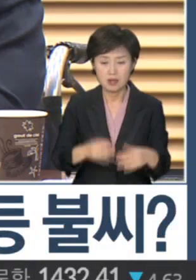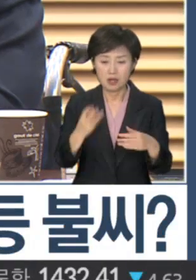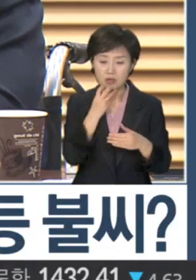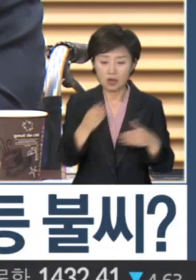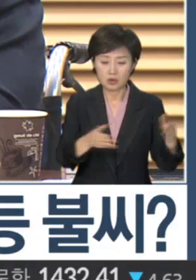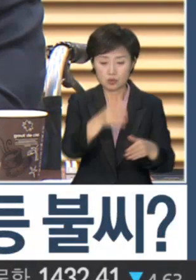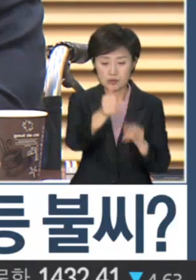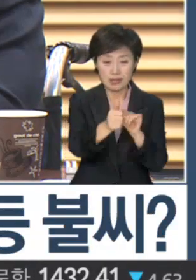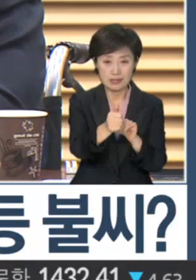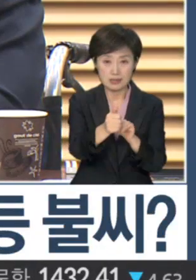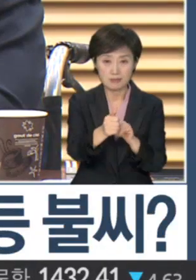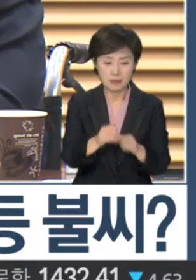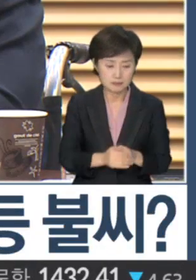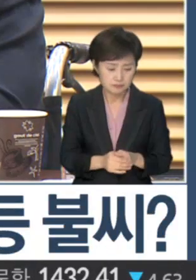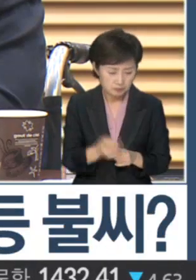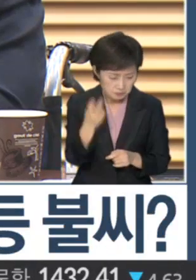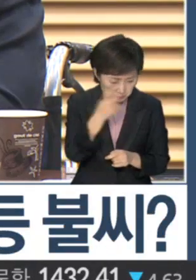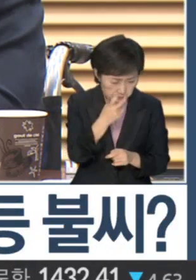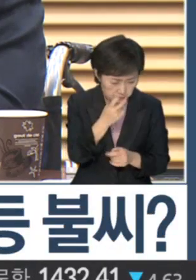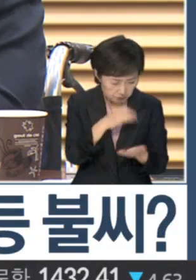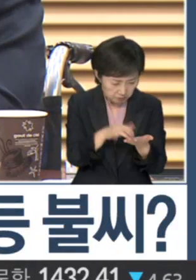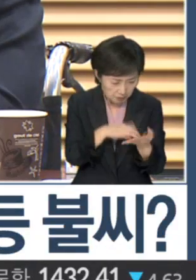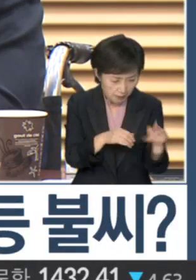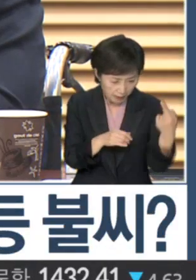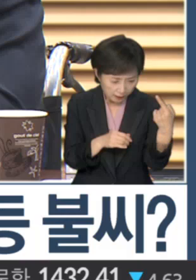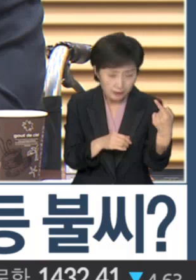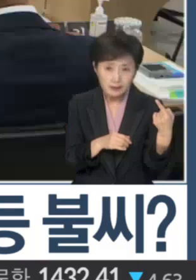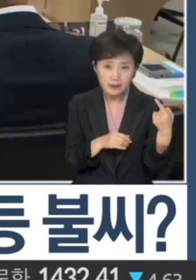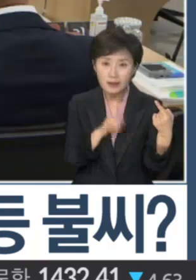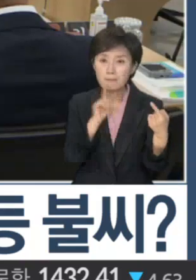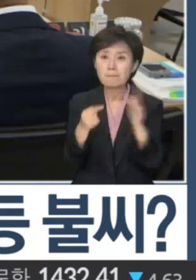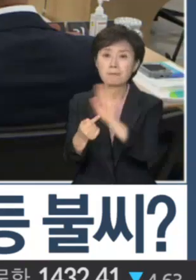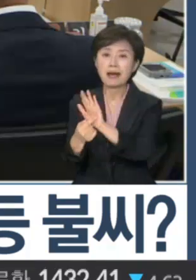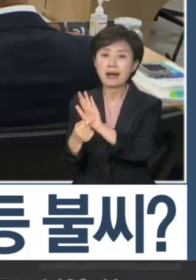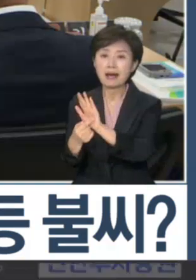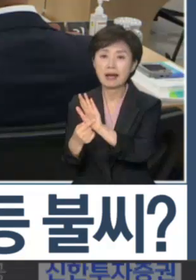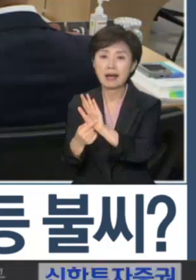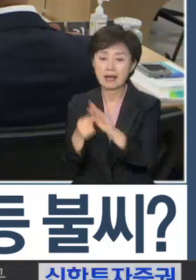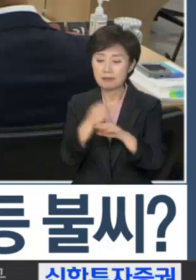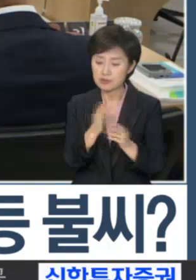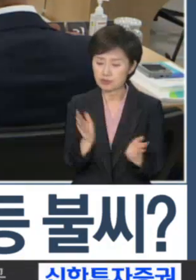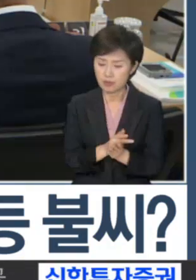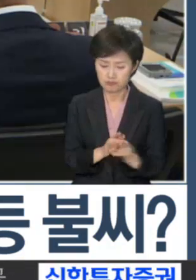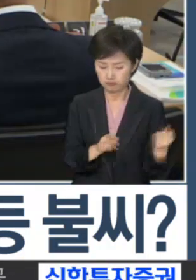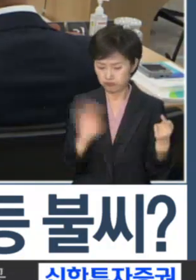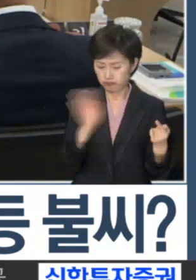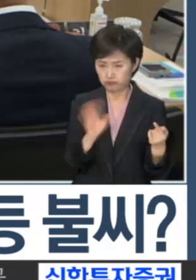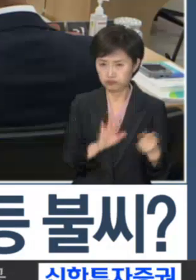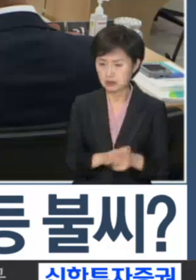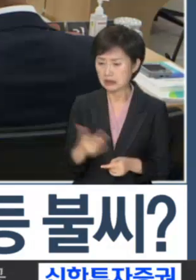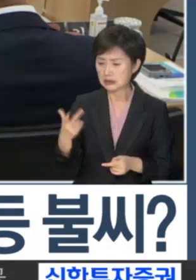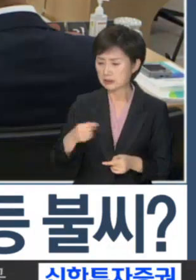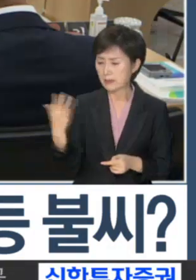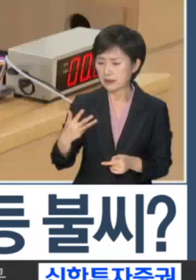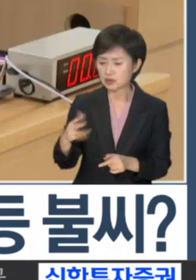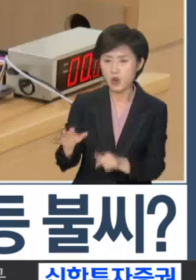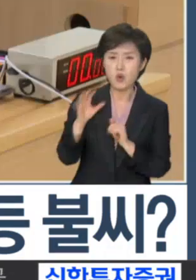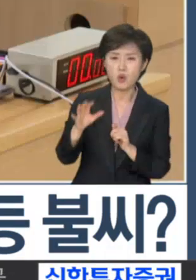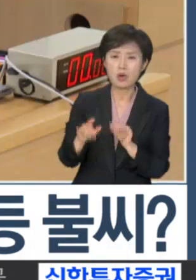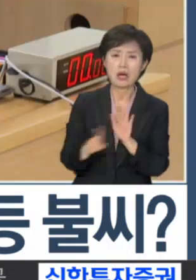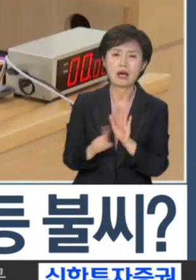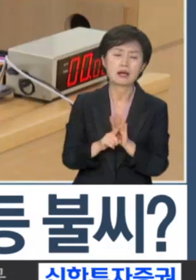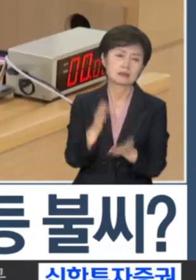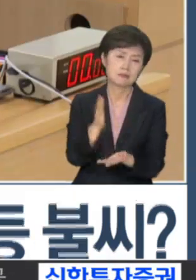지사의 얘기는 최대 100건까지 사적 유용이 있다는데 민주당은 이 내용을 자꾸 축소시키려고 7만 8천 원 등에 대한 내용들로 정쟁으로 맞서게